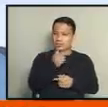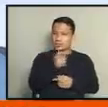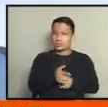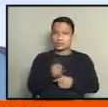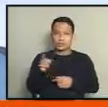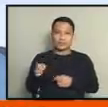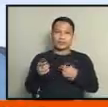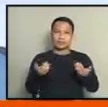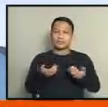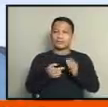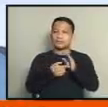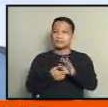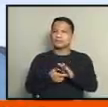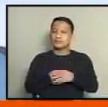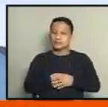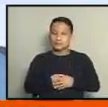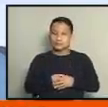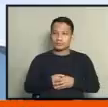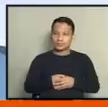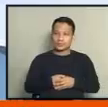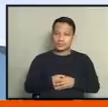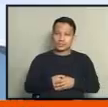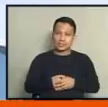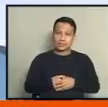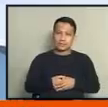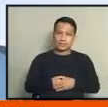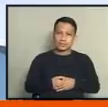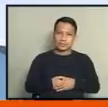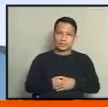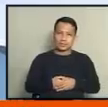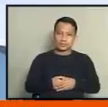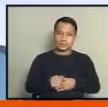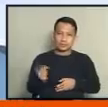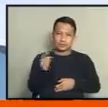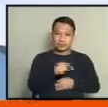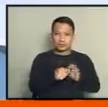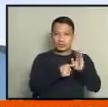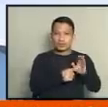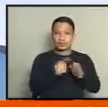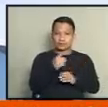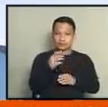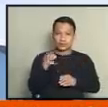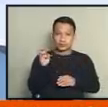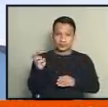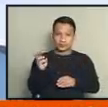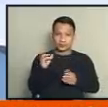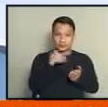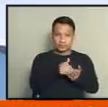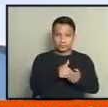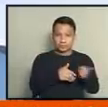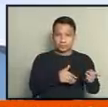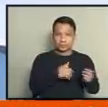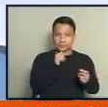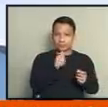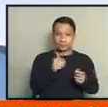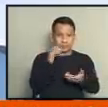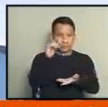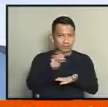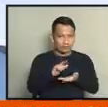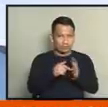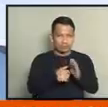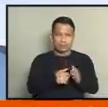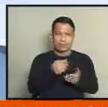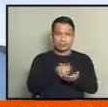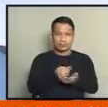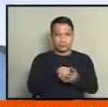masasara sila. Sir, basta tandaan nyo lang, sir, 106,000. Huwag kang pumayag na bababa dyan. Pera mo ito eh,